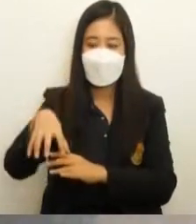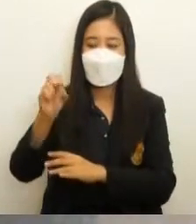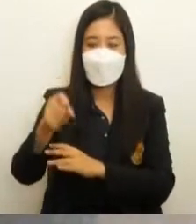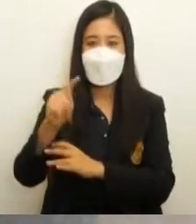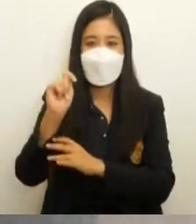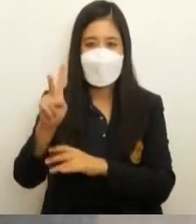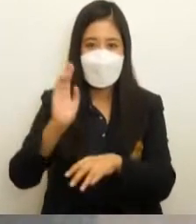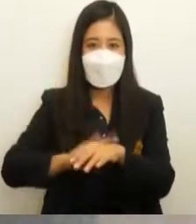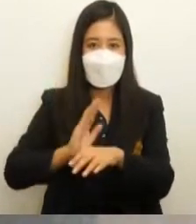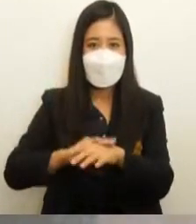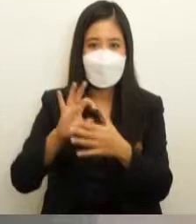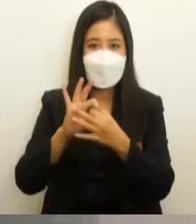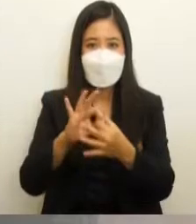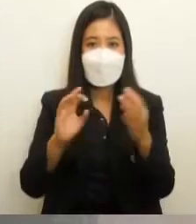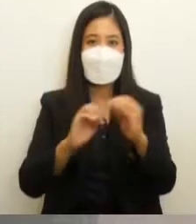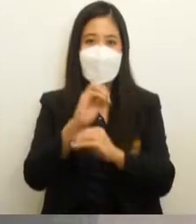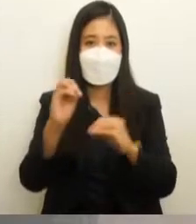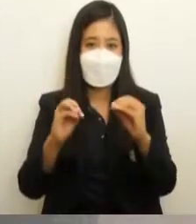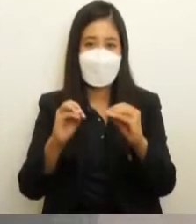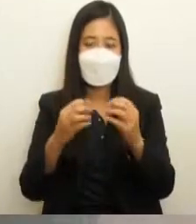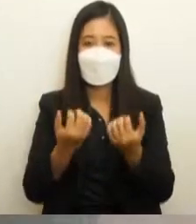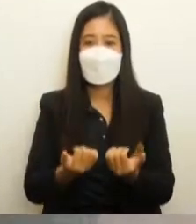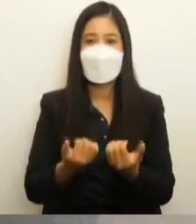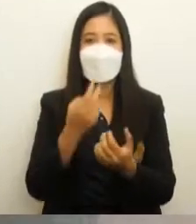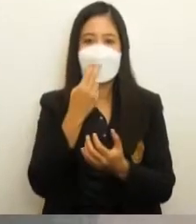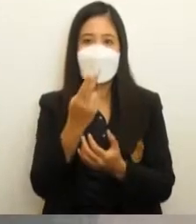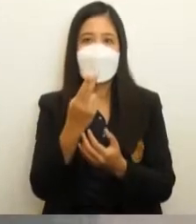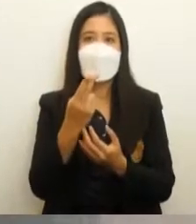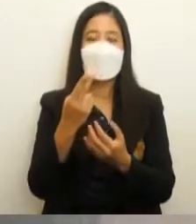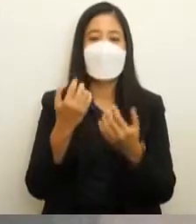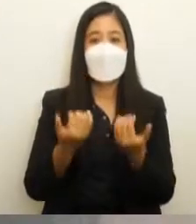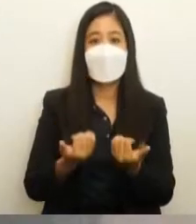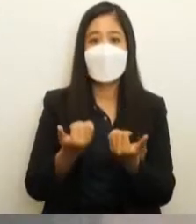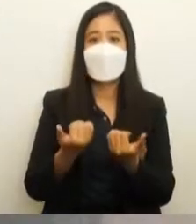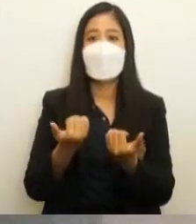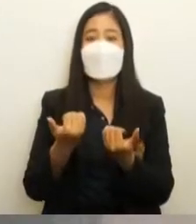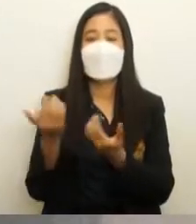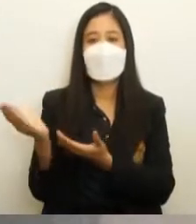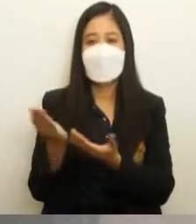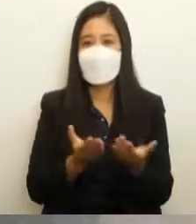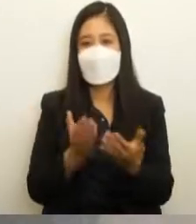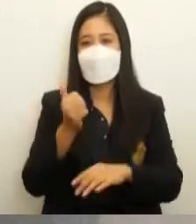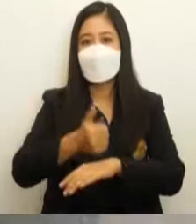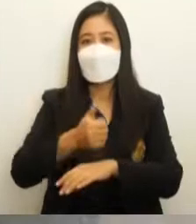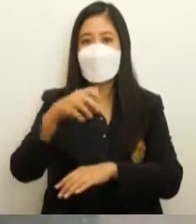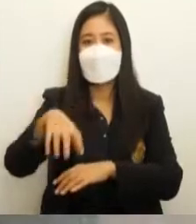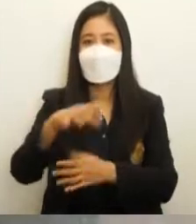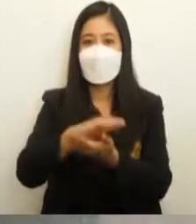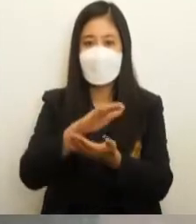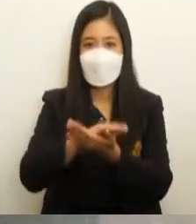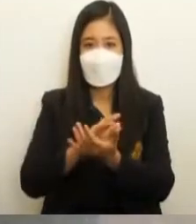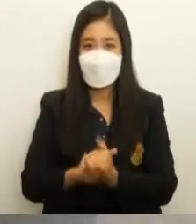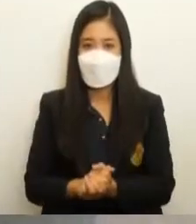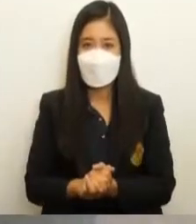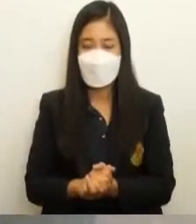ำในเรื่องของความปลอดภัยและการเตรียมการจัดการเรียนการสอนนะคะวันนี้เราได้มาฟังจากท่านผอ.เองเลยค่ะเชิญค่ะ